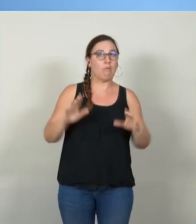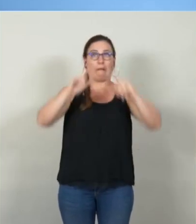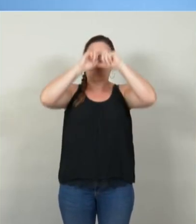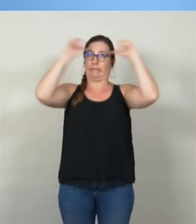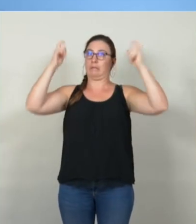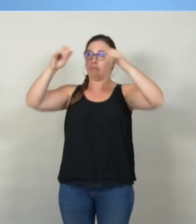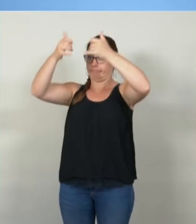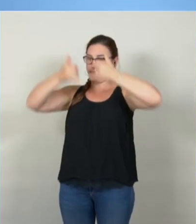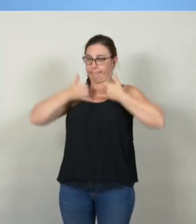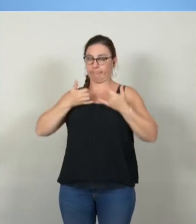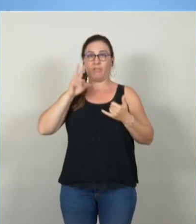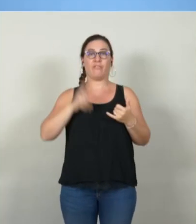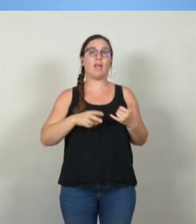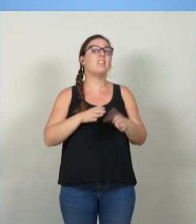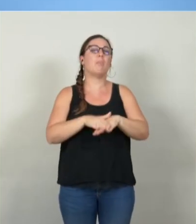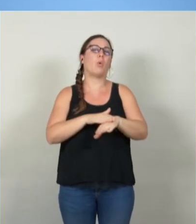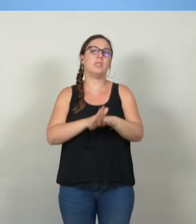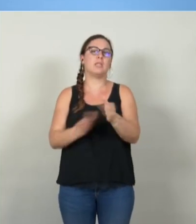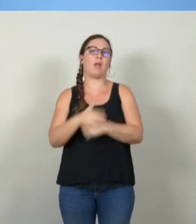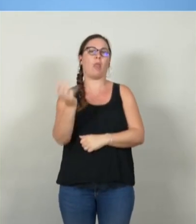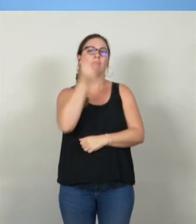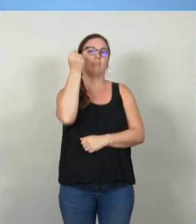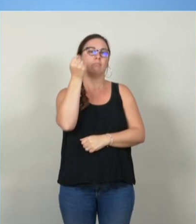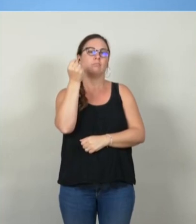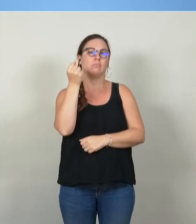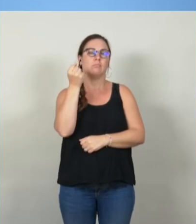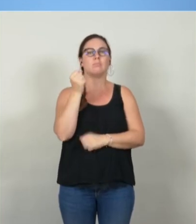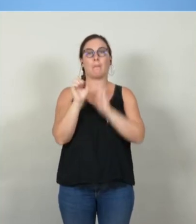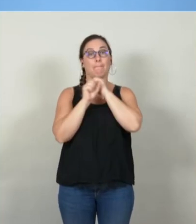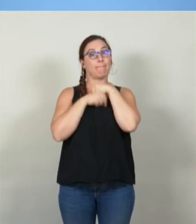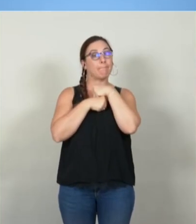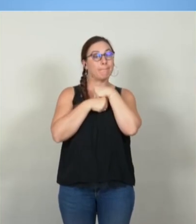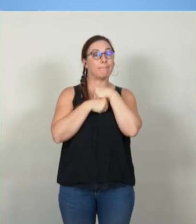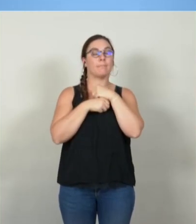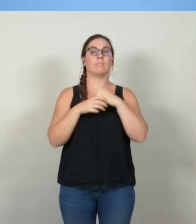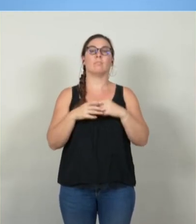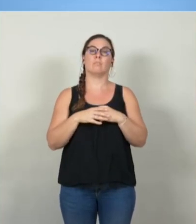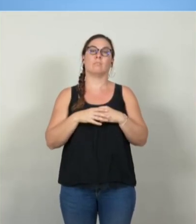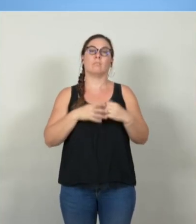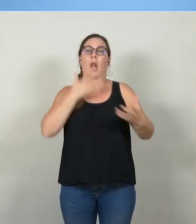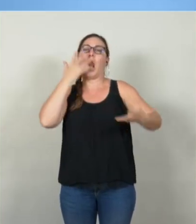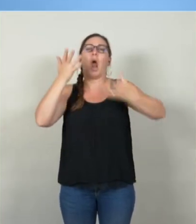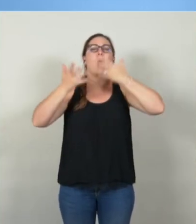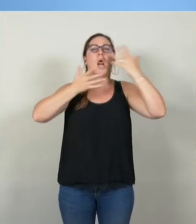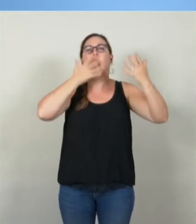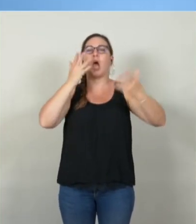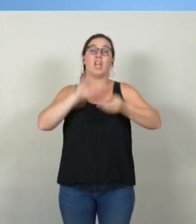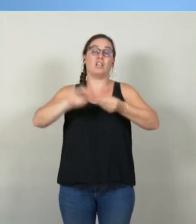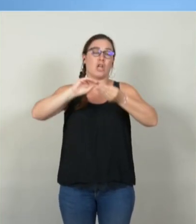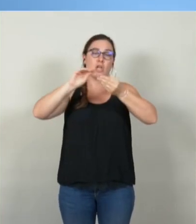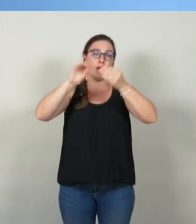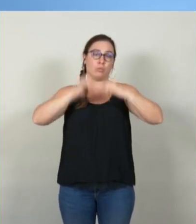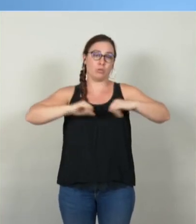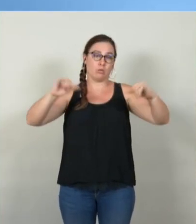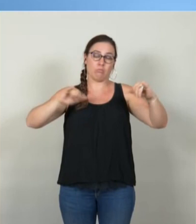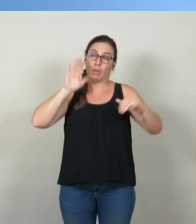capital verte était une opportunité politique il était assez confidentiel il a été surjoué comme souvent dans la